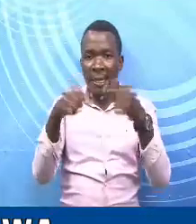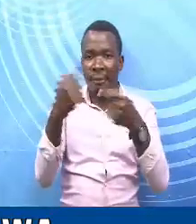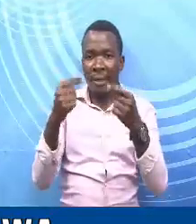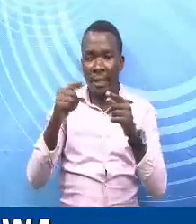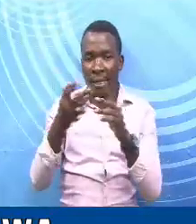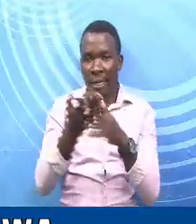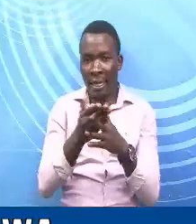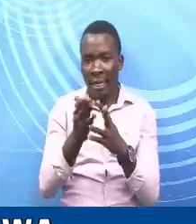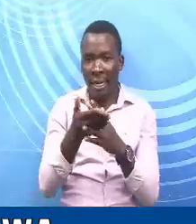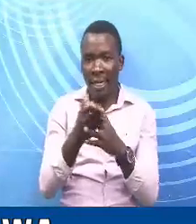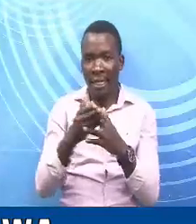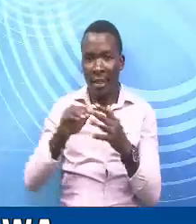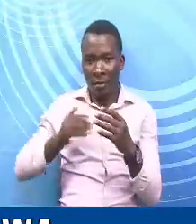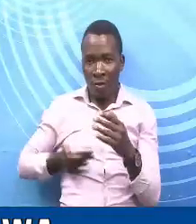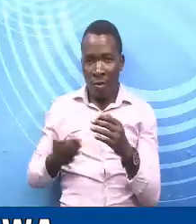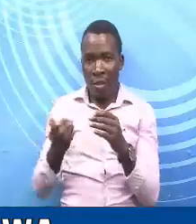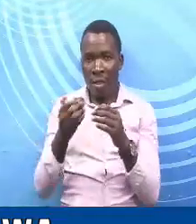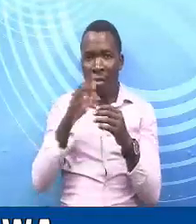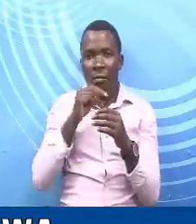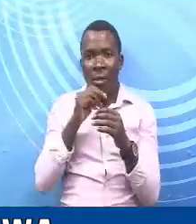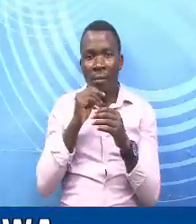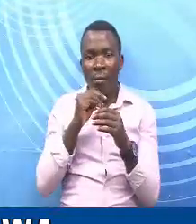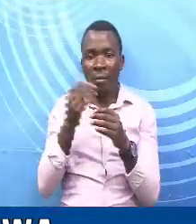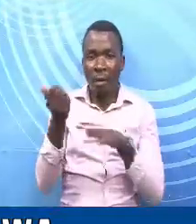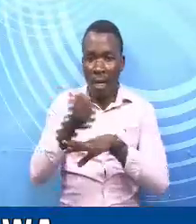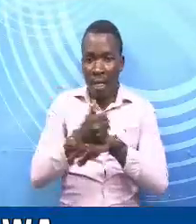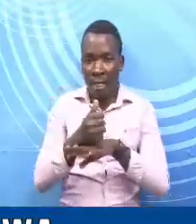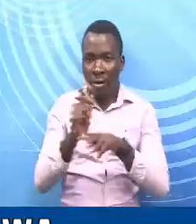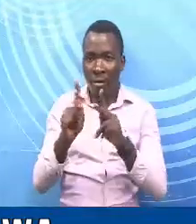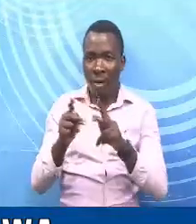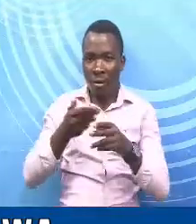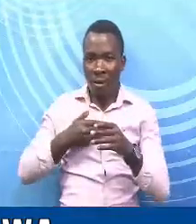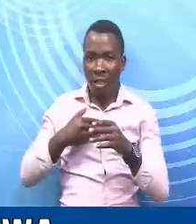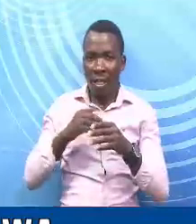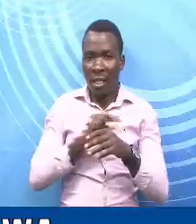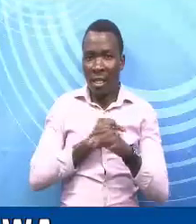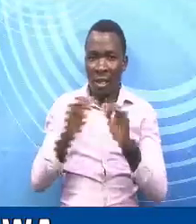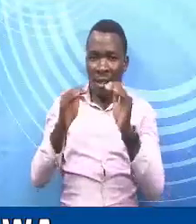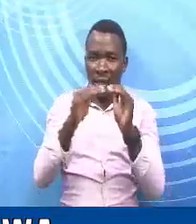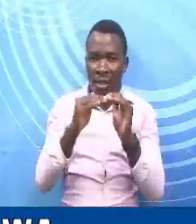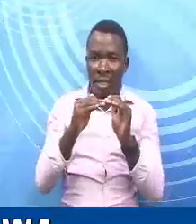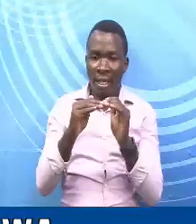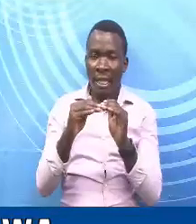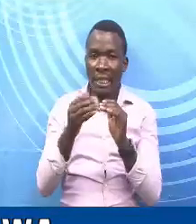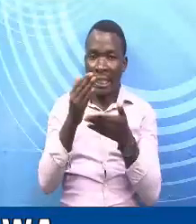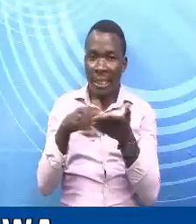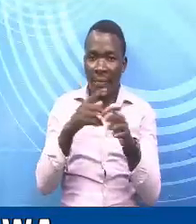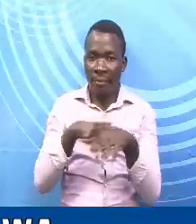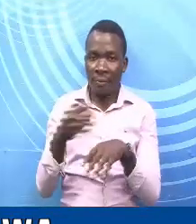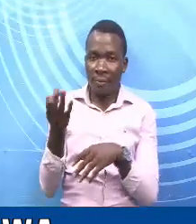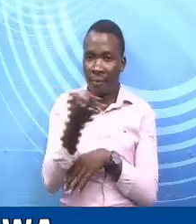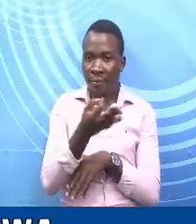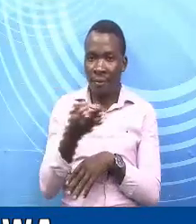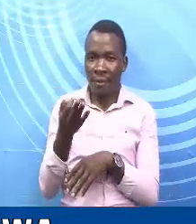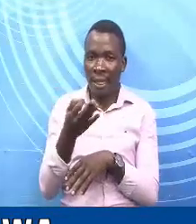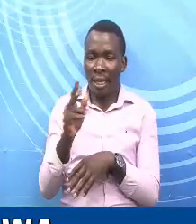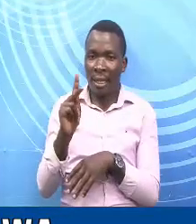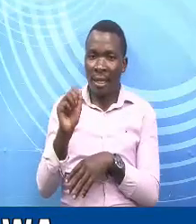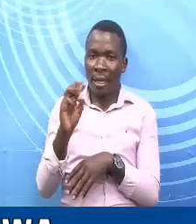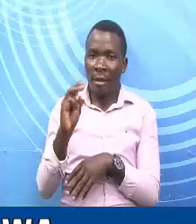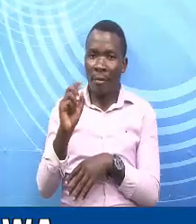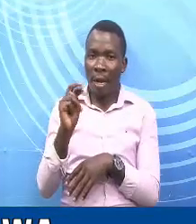abantu ntibagire uburinganire bari kugera nyuma bakagira intuza amasuzugurane Kamanzi Axel ni umuyobozi